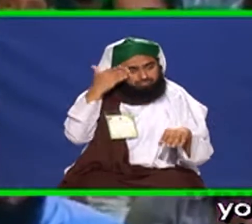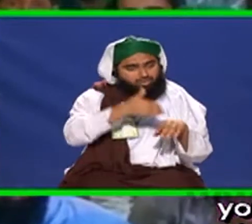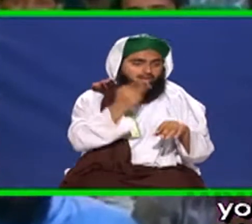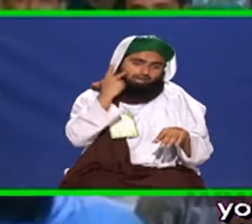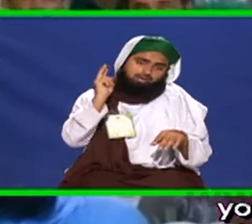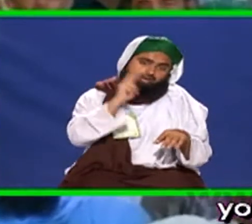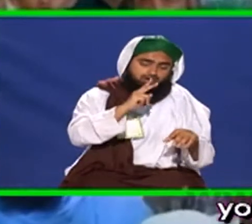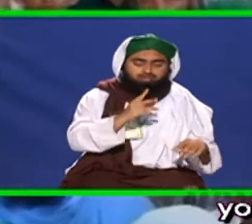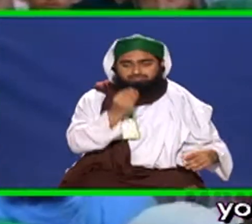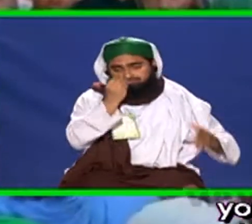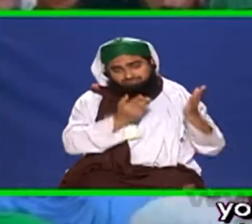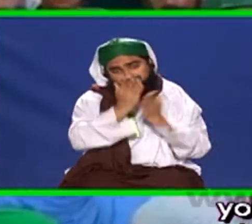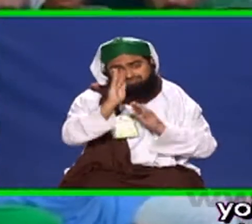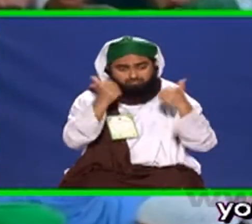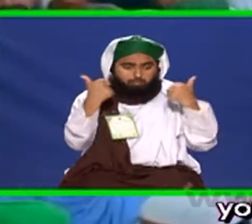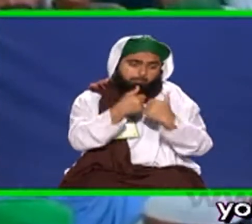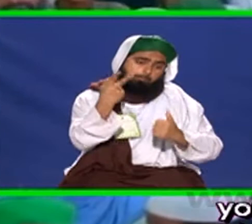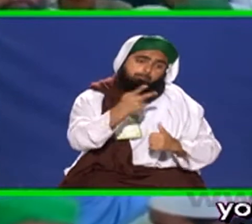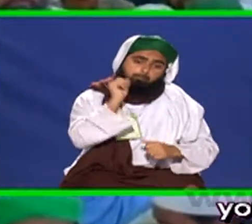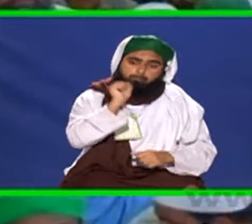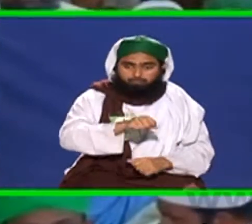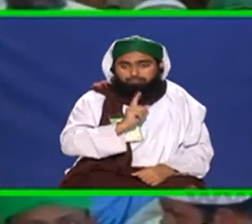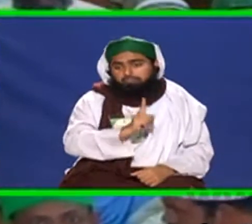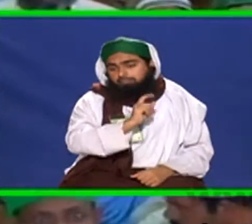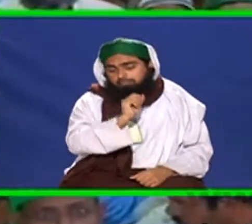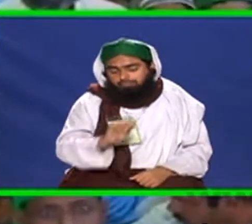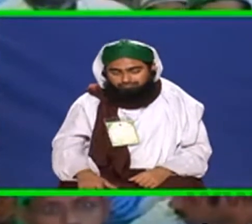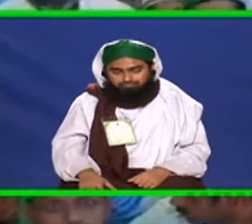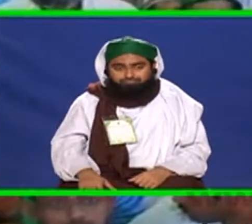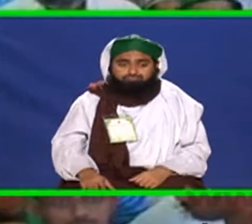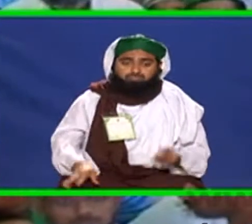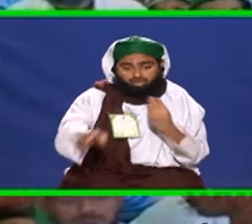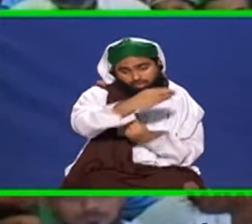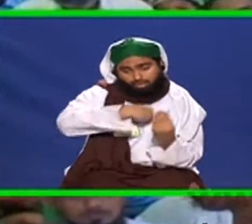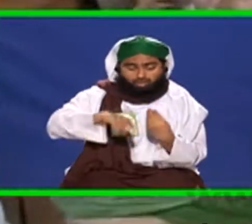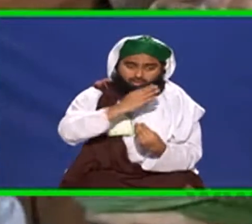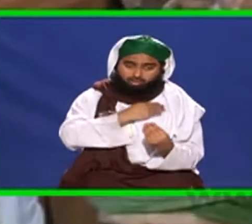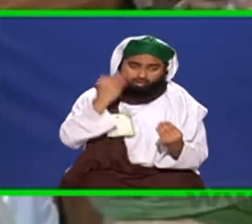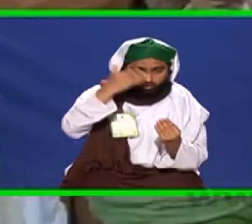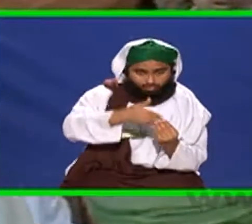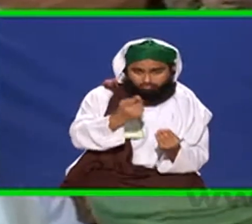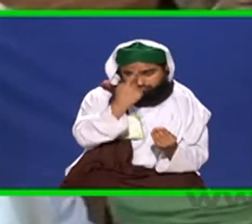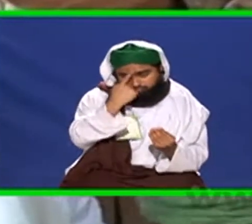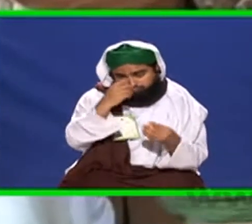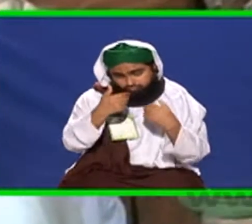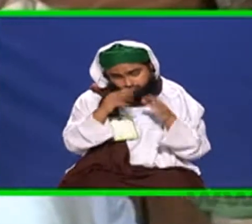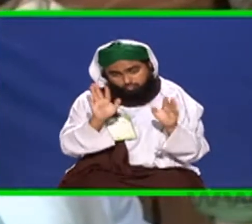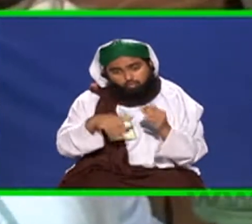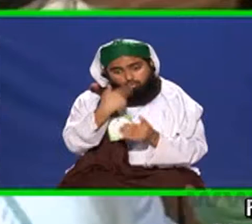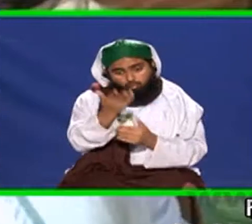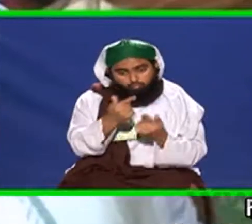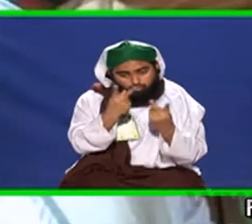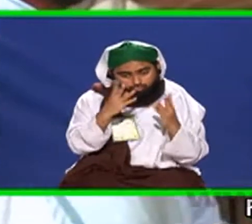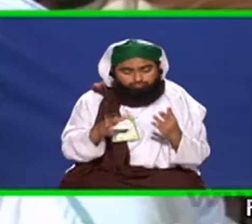گا جو عاشقوں کی جنت ہے. پھر یہ کہ اس حج کے طفیل اور بہت سارے حج نصیب ہو جائیں